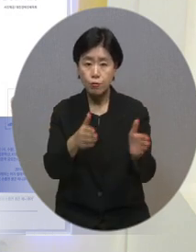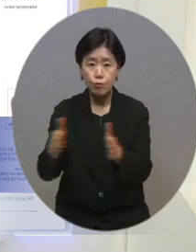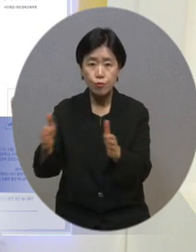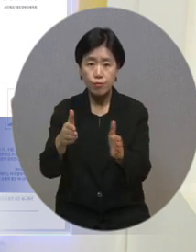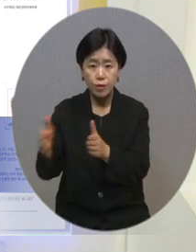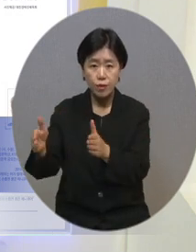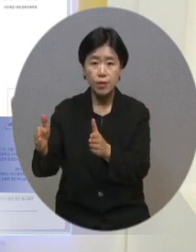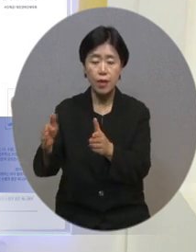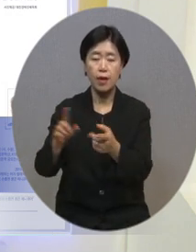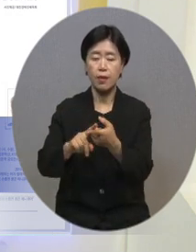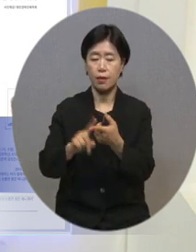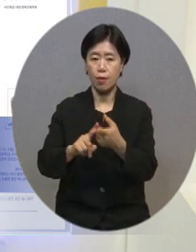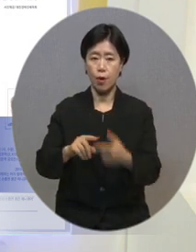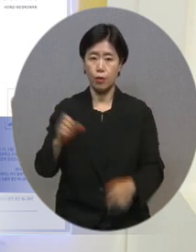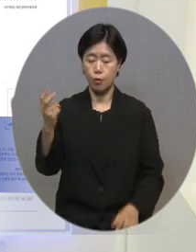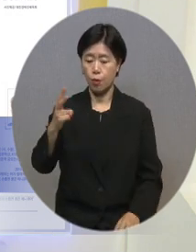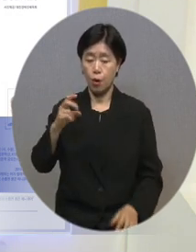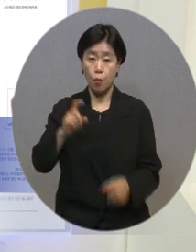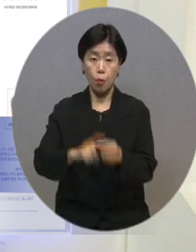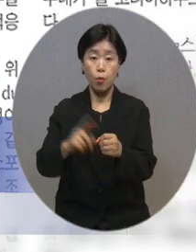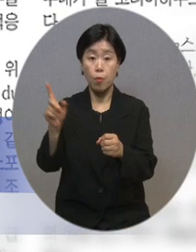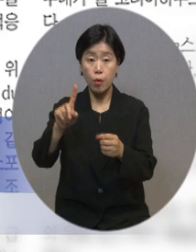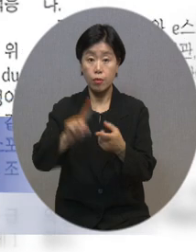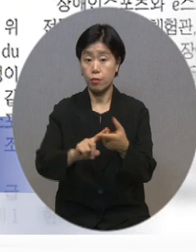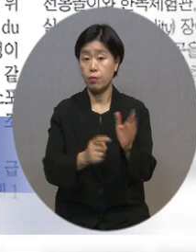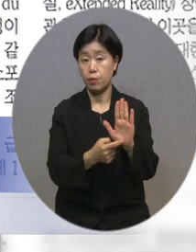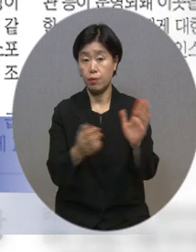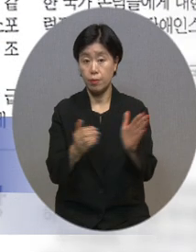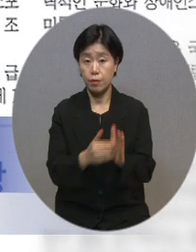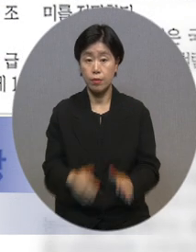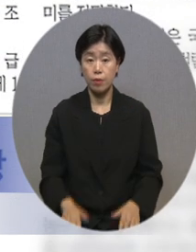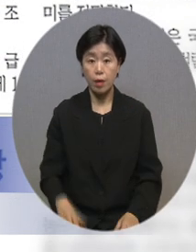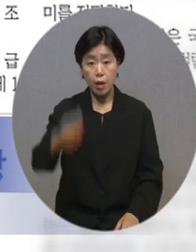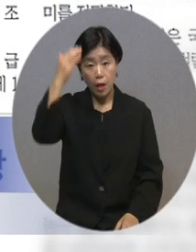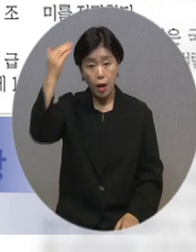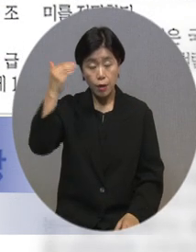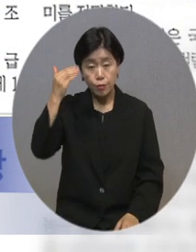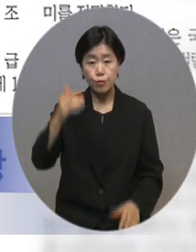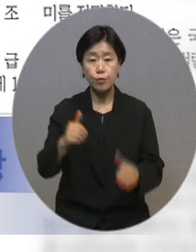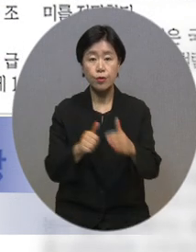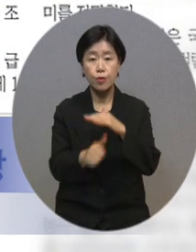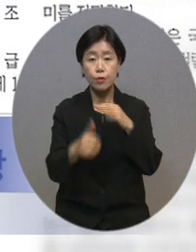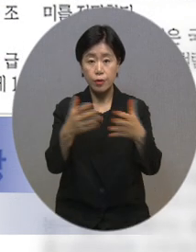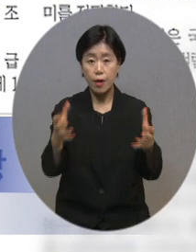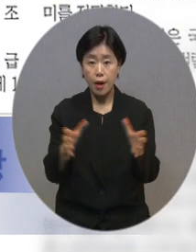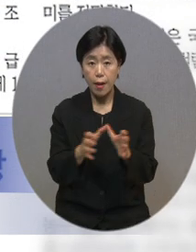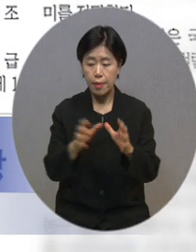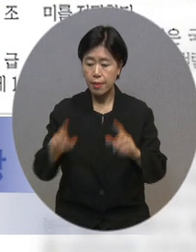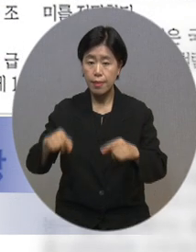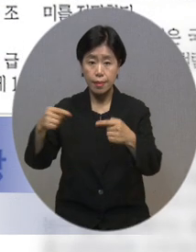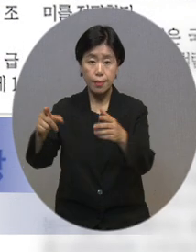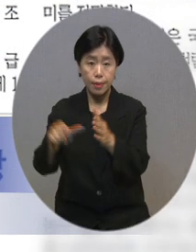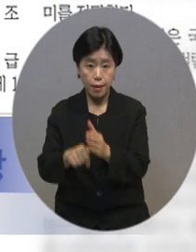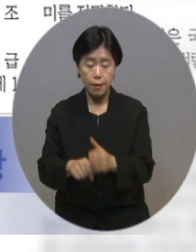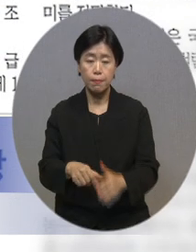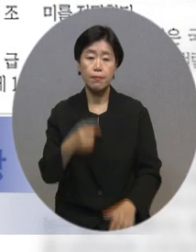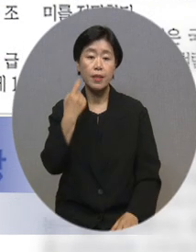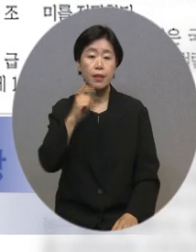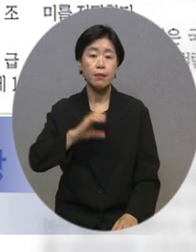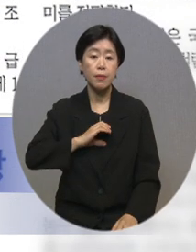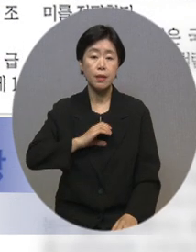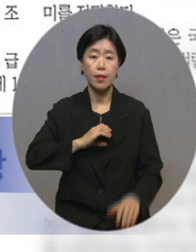메달 목표를 발표했다는 소식이 실렸는데요 대한민국 선산은 이번 8일 패럴림픽에서 금메달 다섯 개